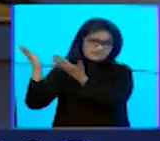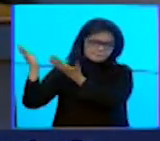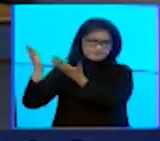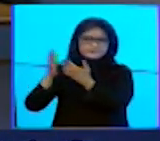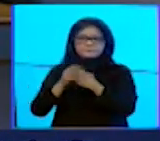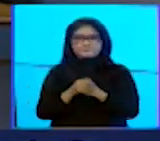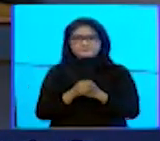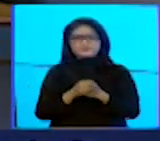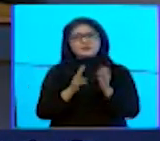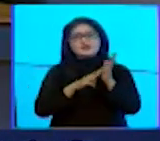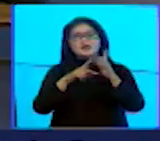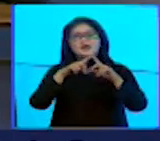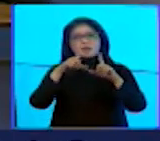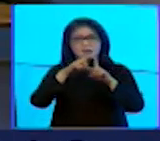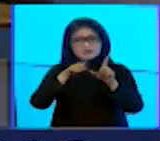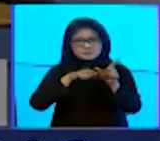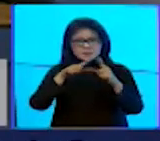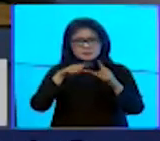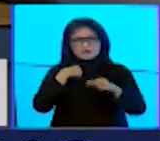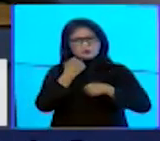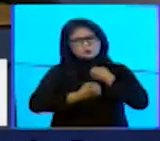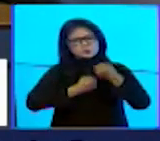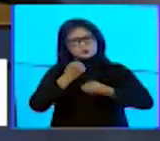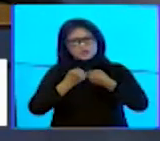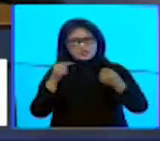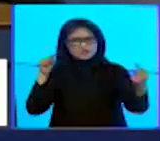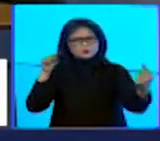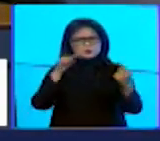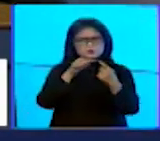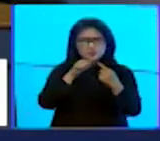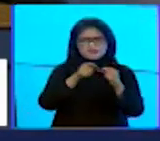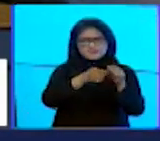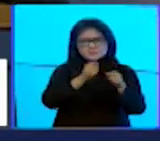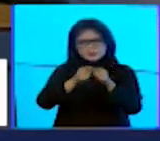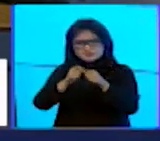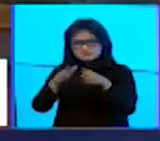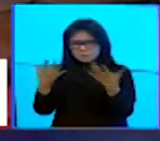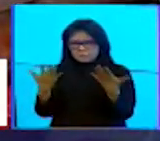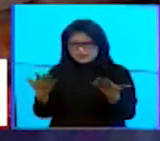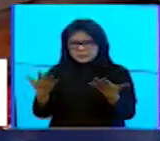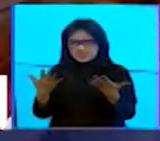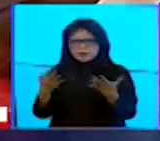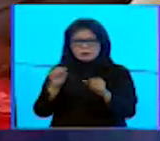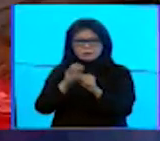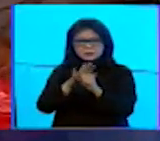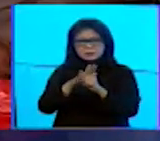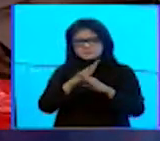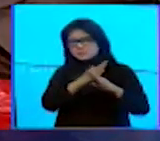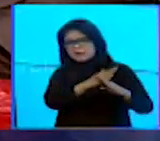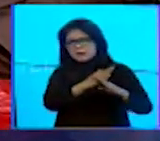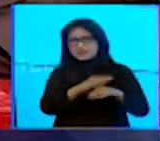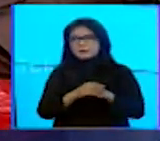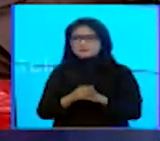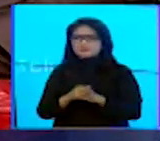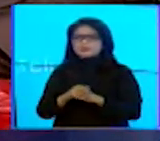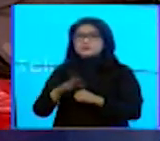testing dan tracing, apakah sudah ada penambahan kasus COVID-19? Juga pemirsa, di hari ke-8 ini, dari total 104 warga yang terkonfirmasi positif COVID-19 di